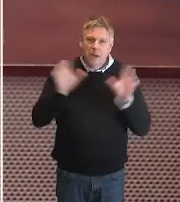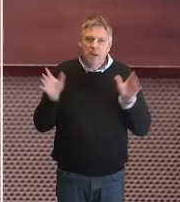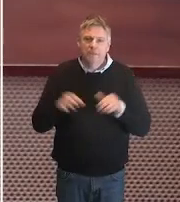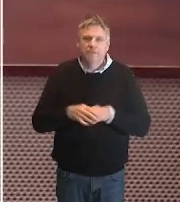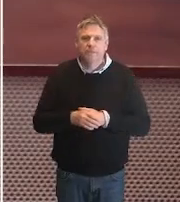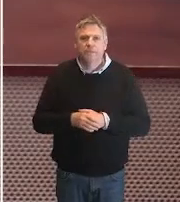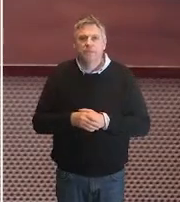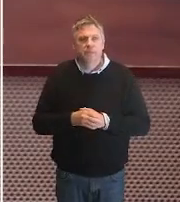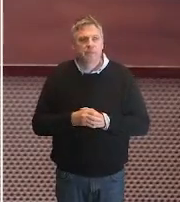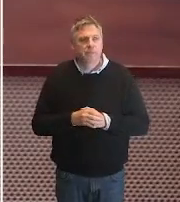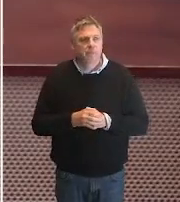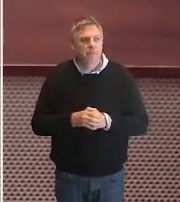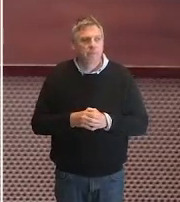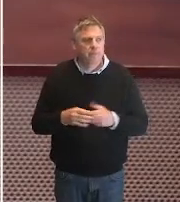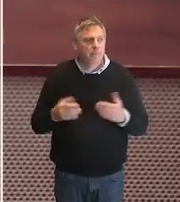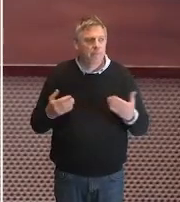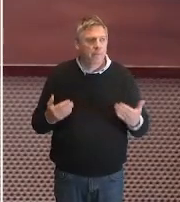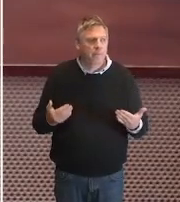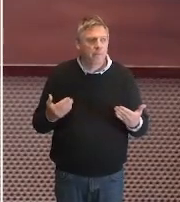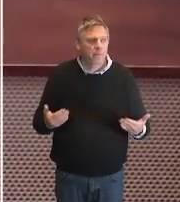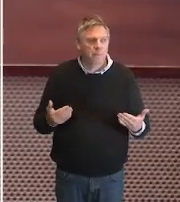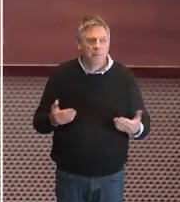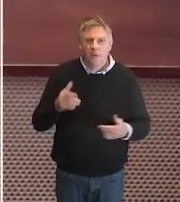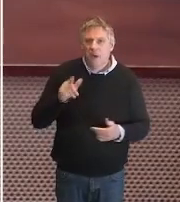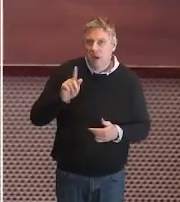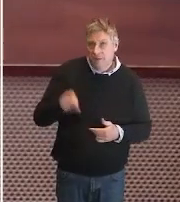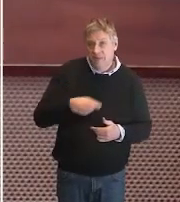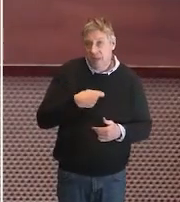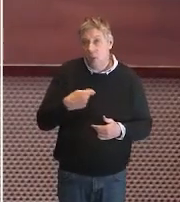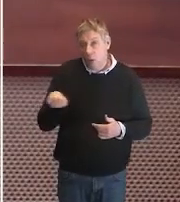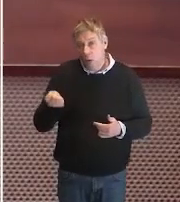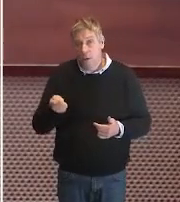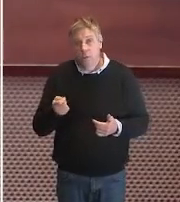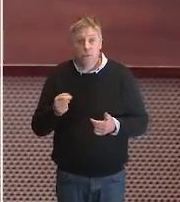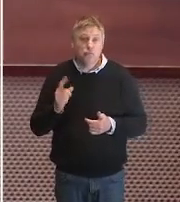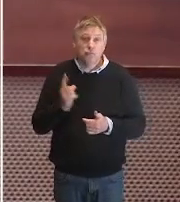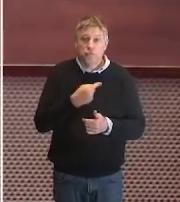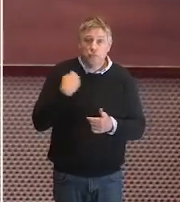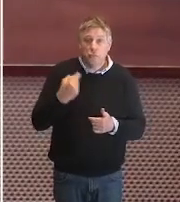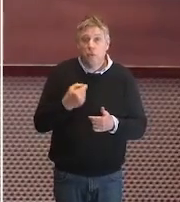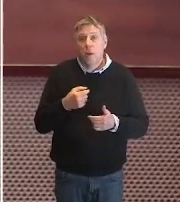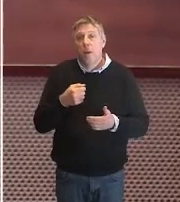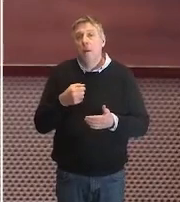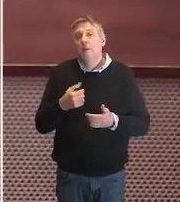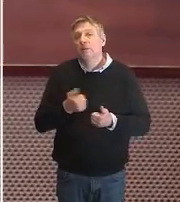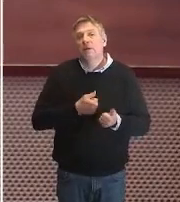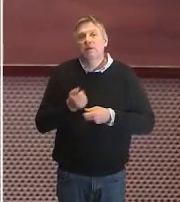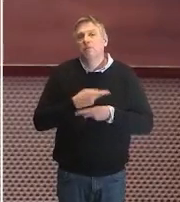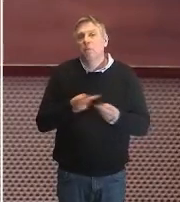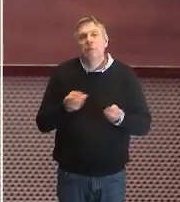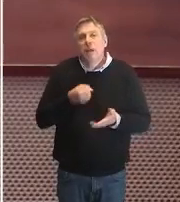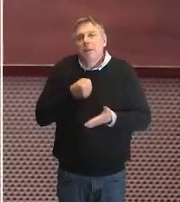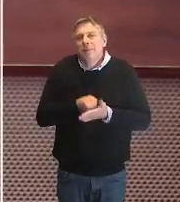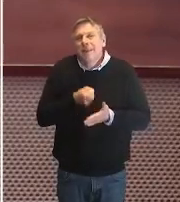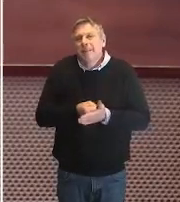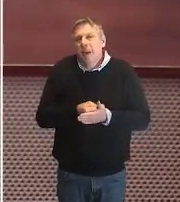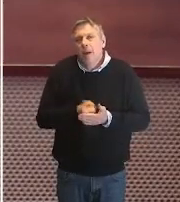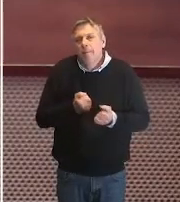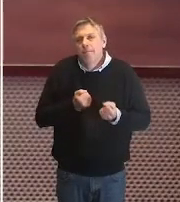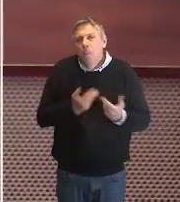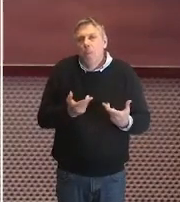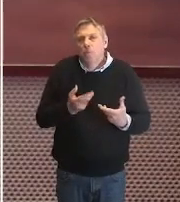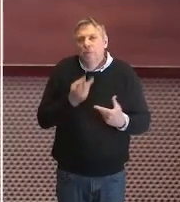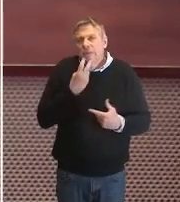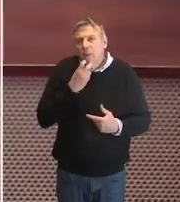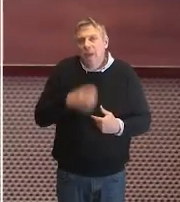Clairement, nous sommes évidemment d'accord pour maintenir à minima les services publics auprès qui sont proposés à nos